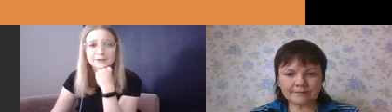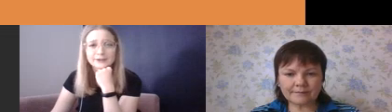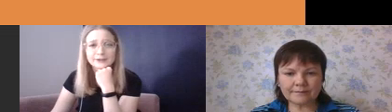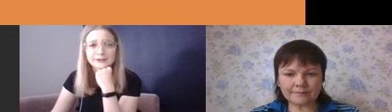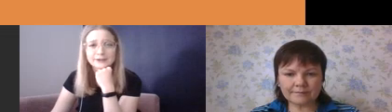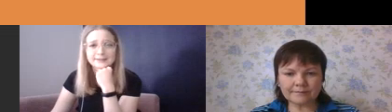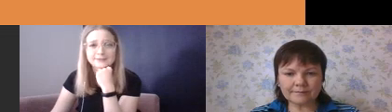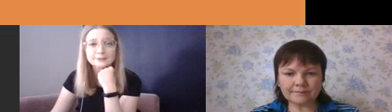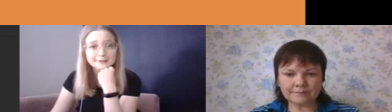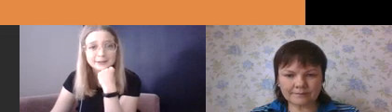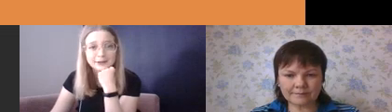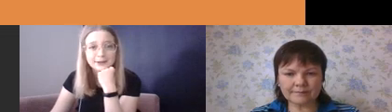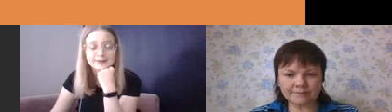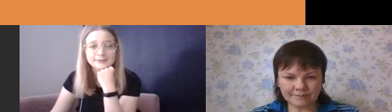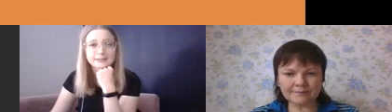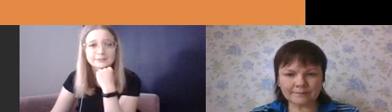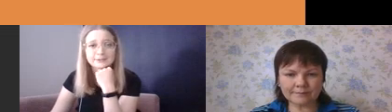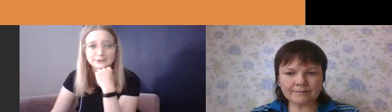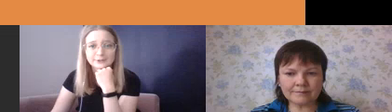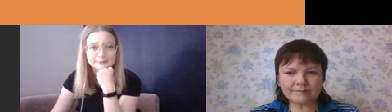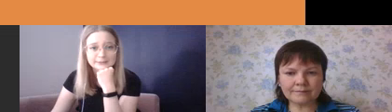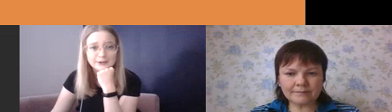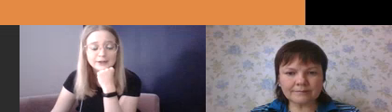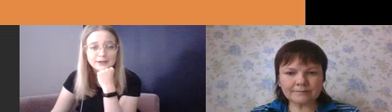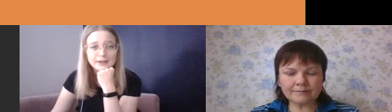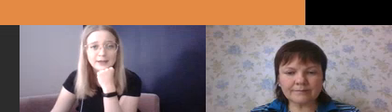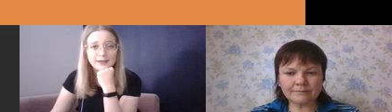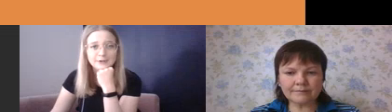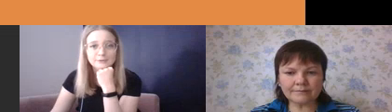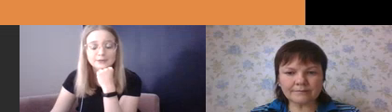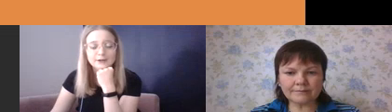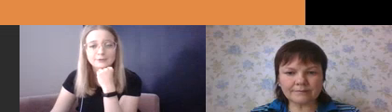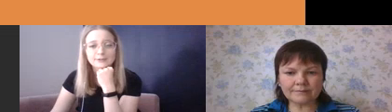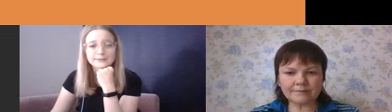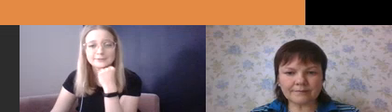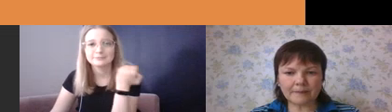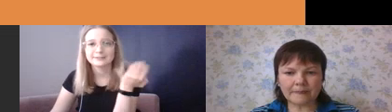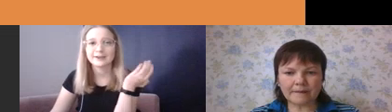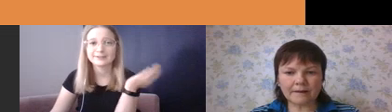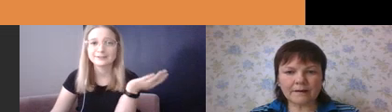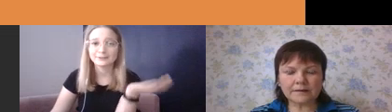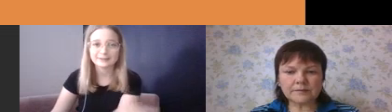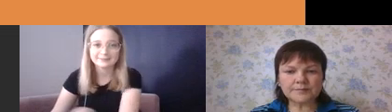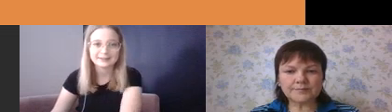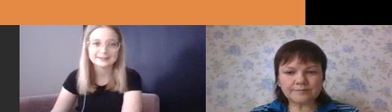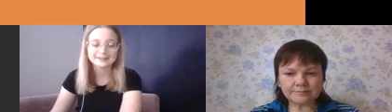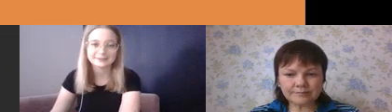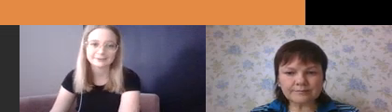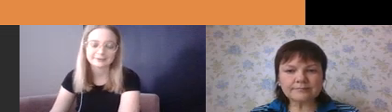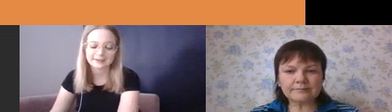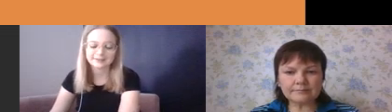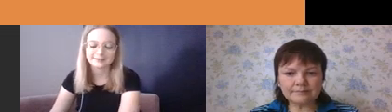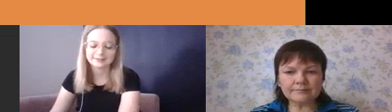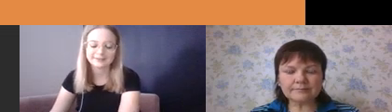leida üldse tööandjaid, kes üldse alaealist on valmis tööle võtma. No, kuna no, see aasta on